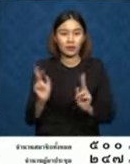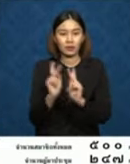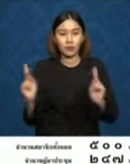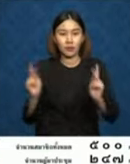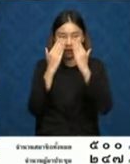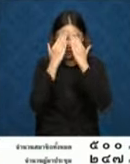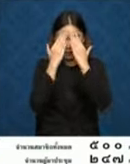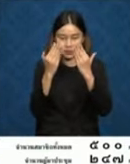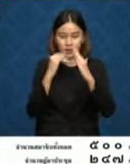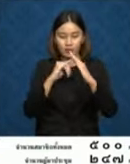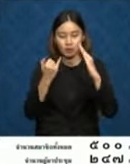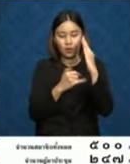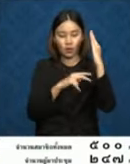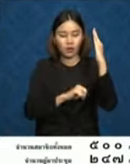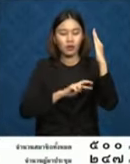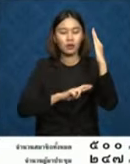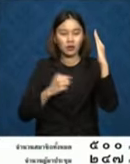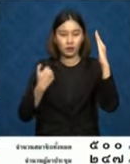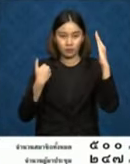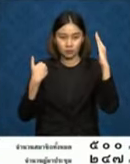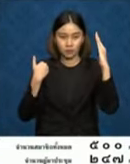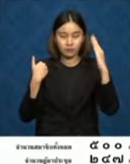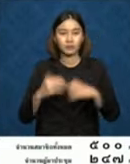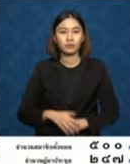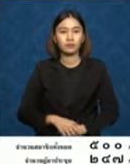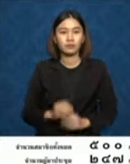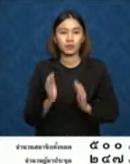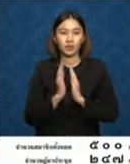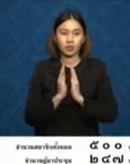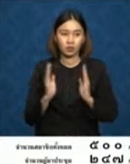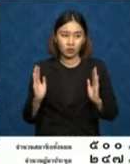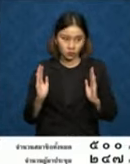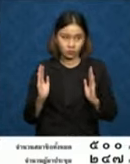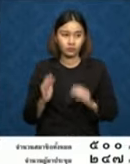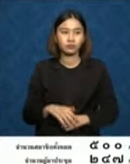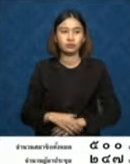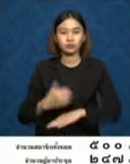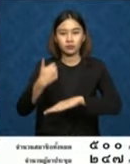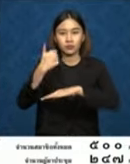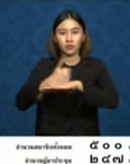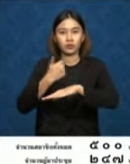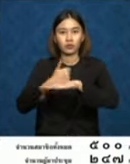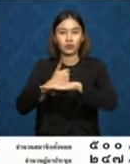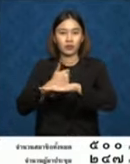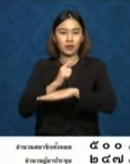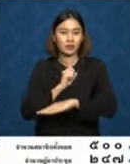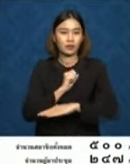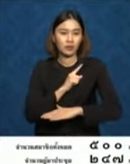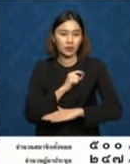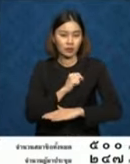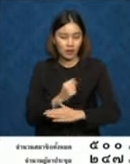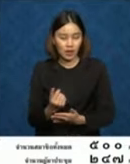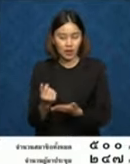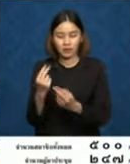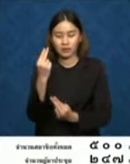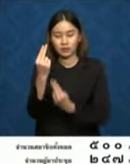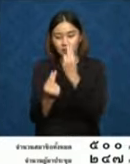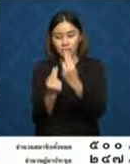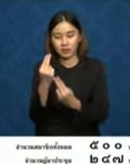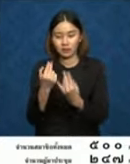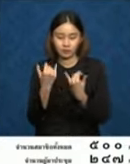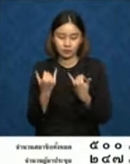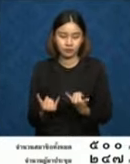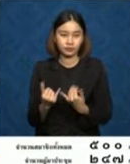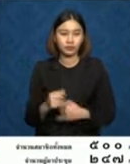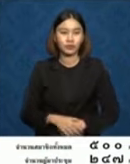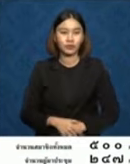ามจังหวัดนราธิวาสด้วยนะครับชาวนราธิวาสขอบคุณท่านจุฬาราชมนตรีเป็นอย่างยิ่งนะครับที่ได้มาเยี่ยมเยียนในครั้งนี้ด้วย